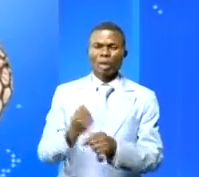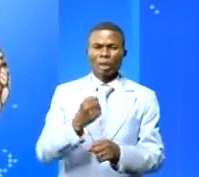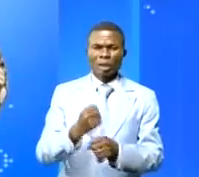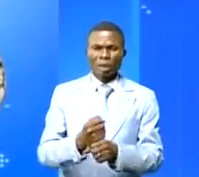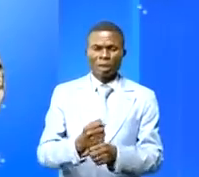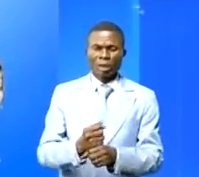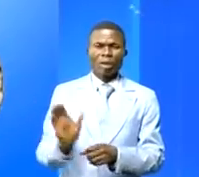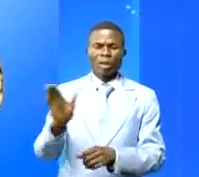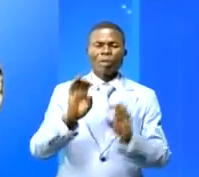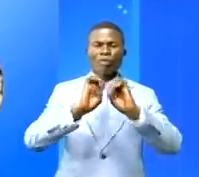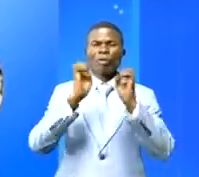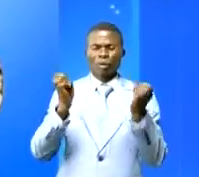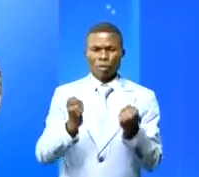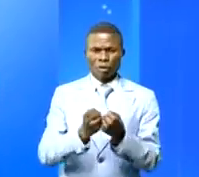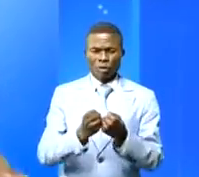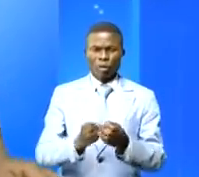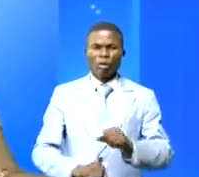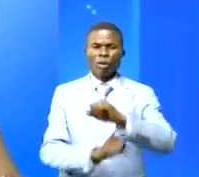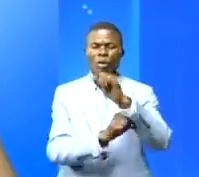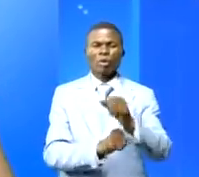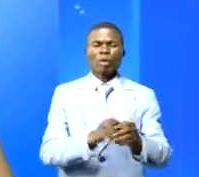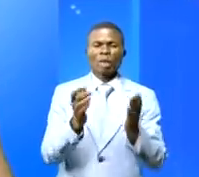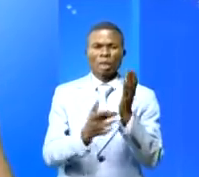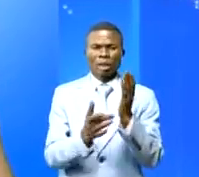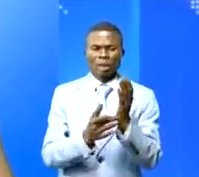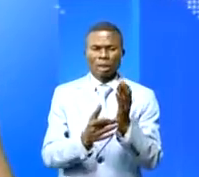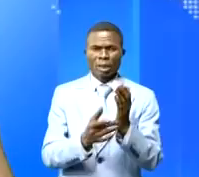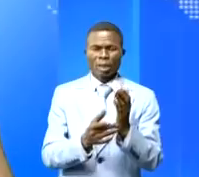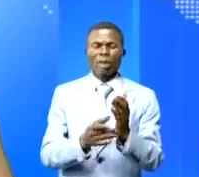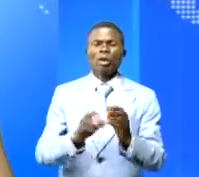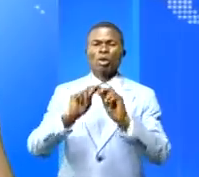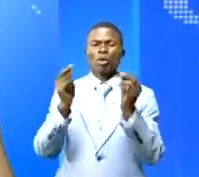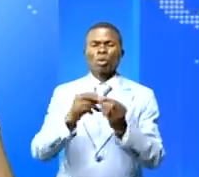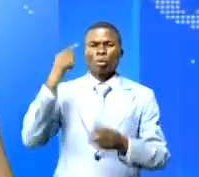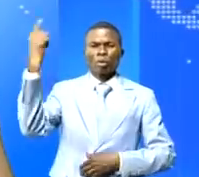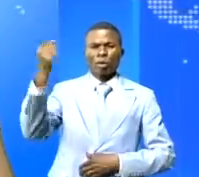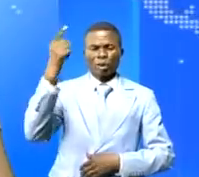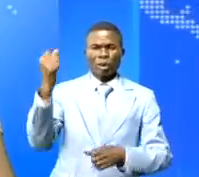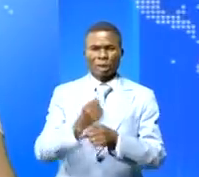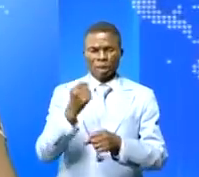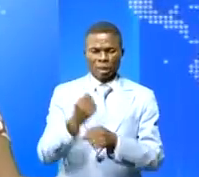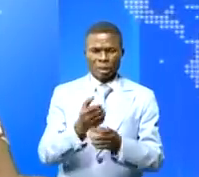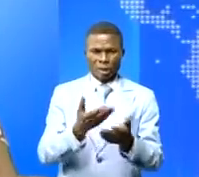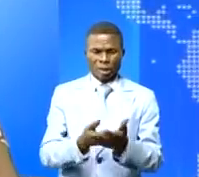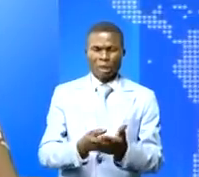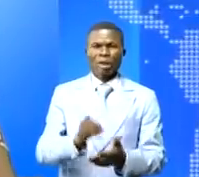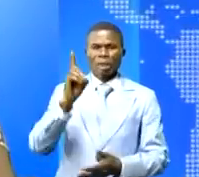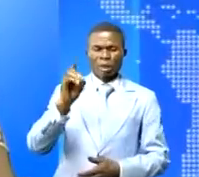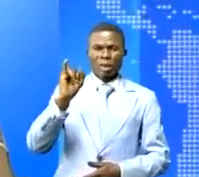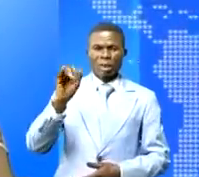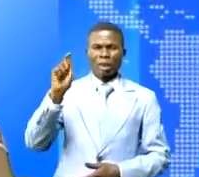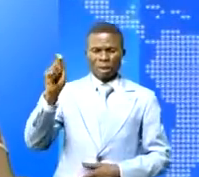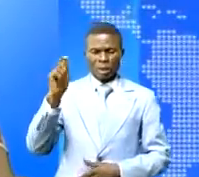votre entreprise » grâce à l'appui technique du Bureau international du travail BIT. Le point avec